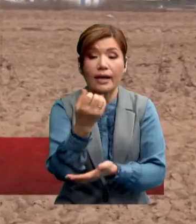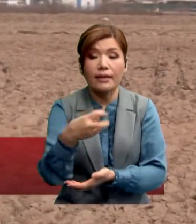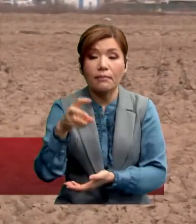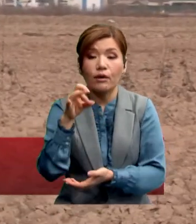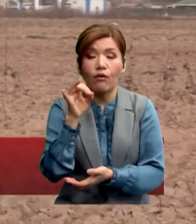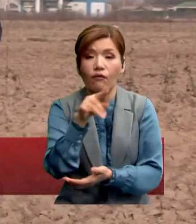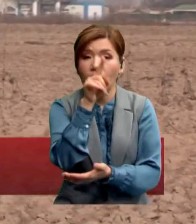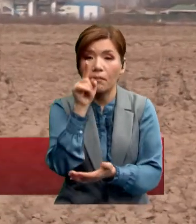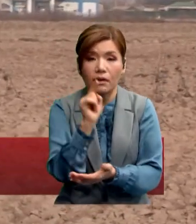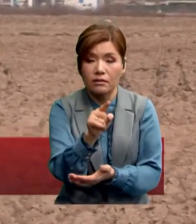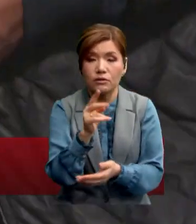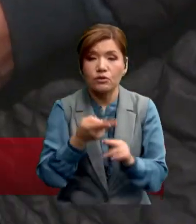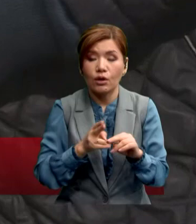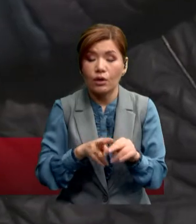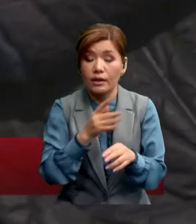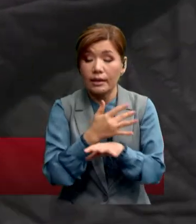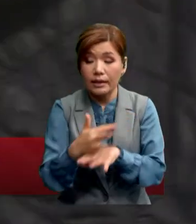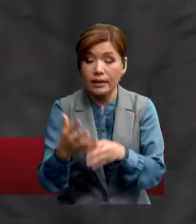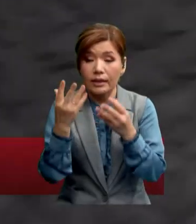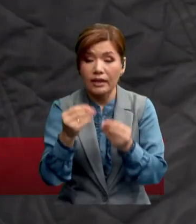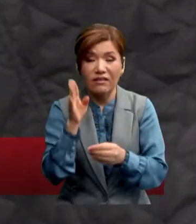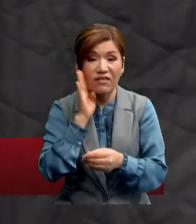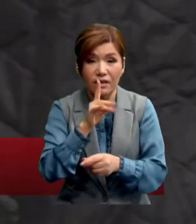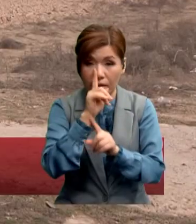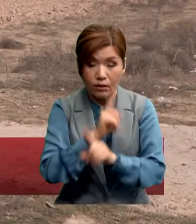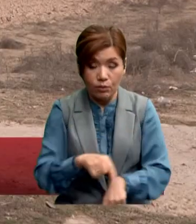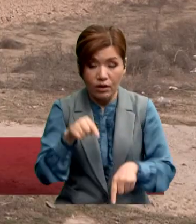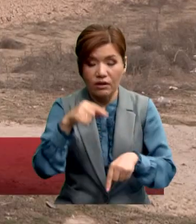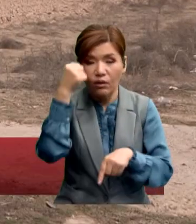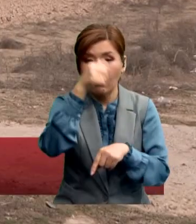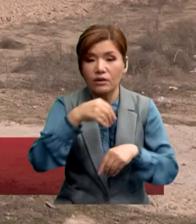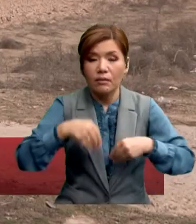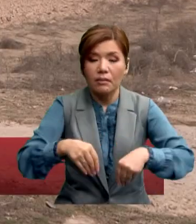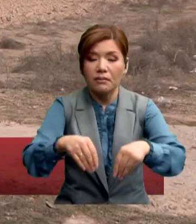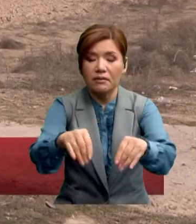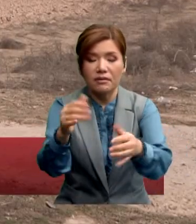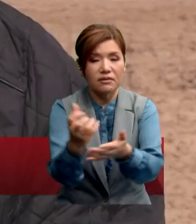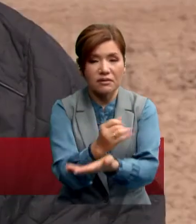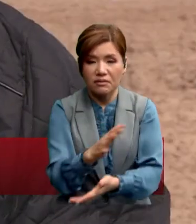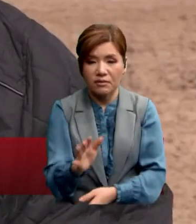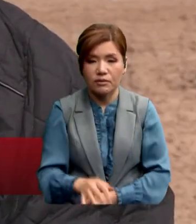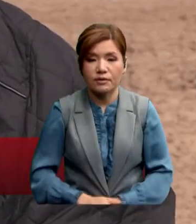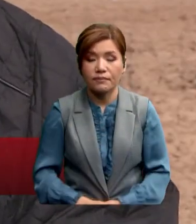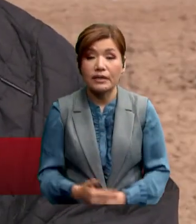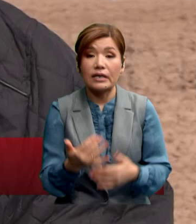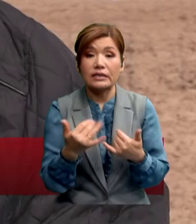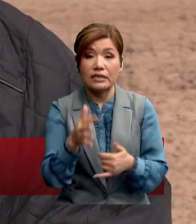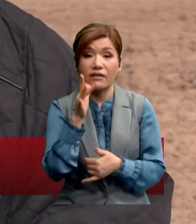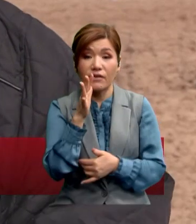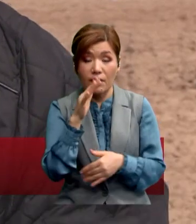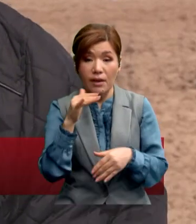теперь под вопросом говорит если еще несколько дней воды не будет то уже в этом году посадить ничего не успеет время